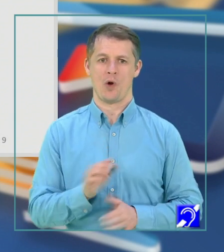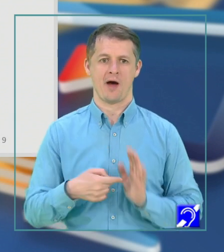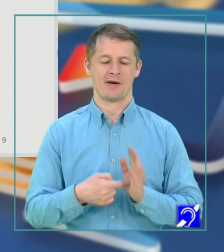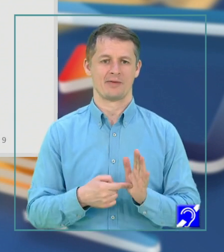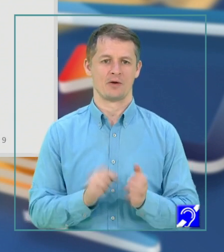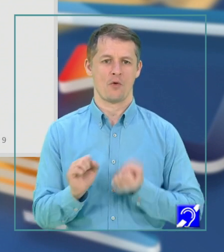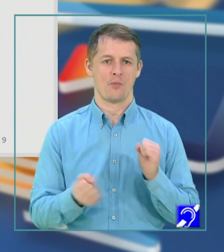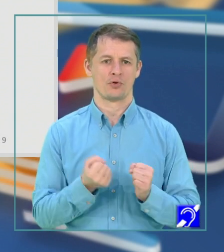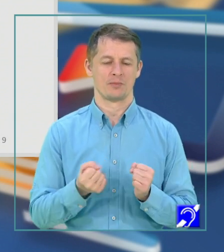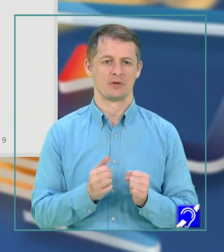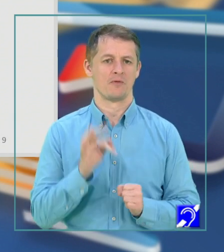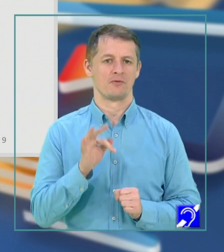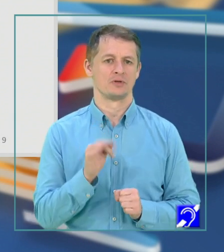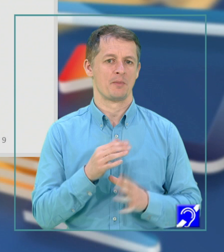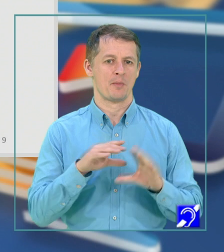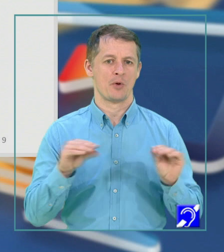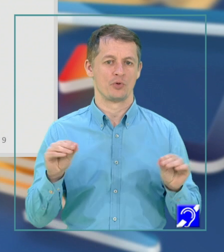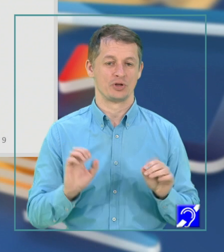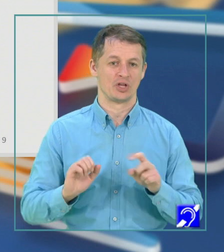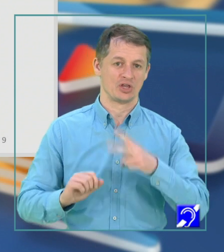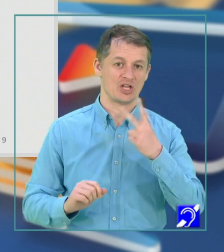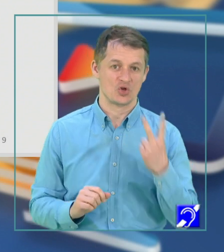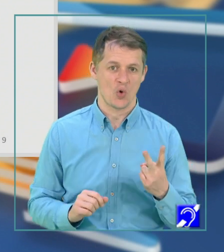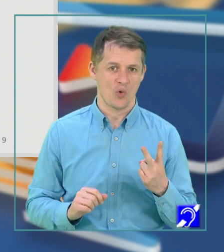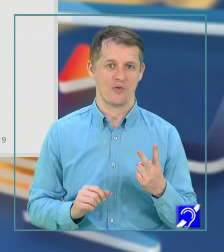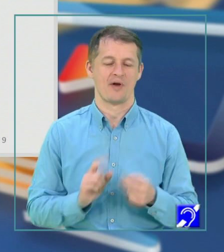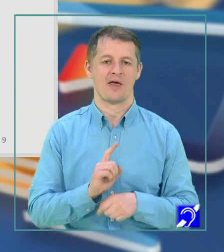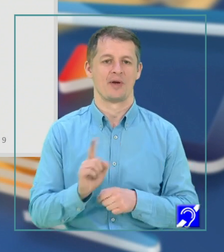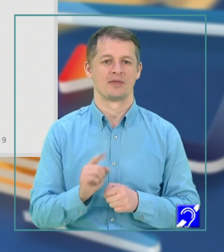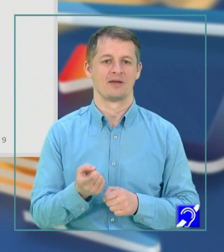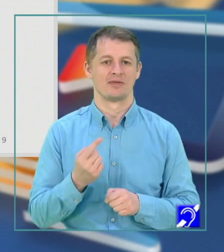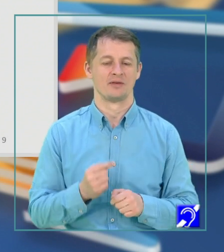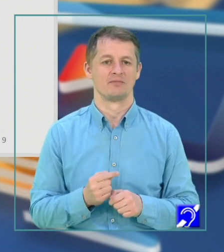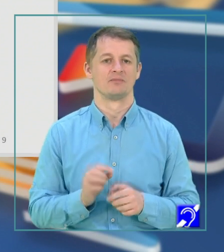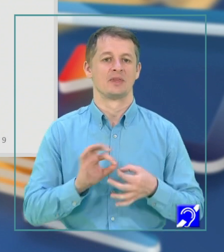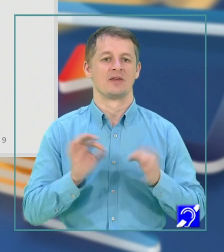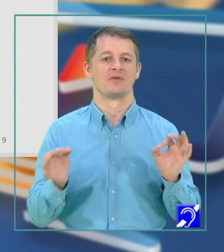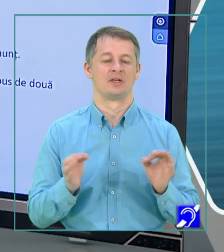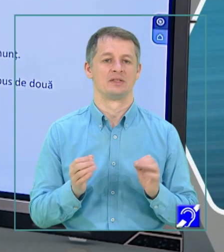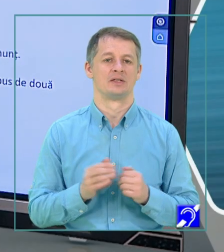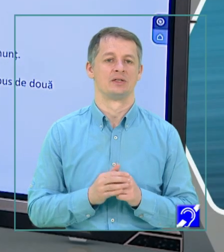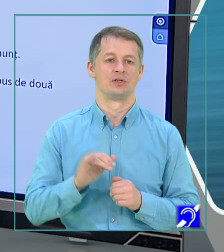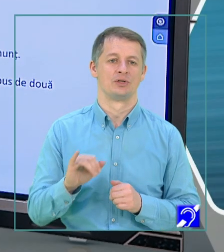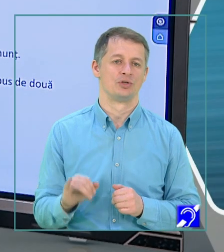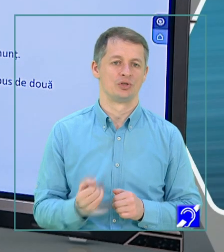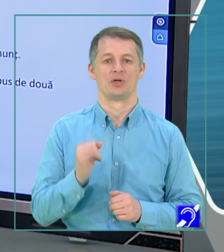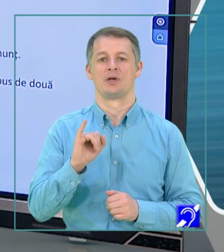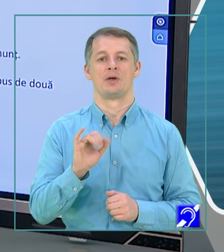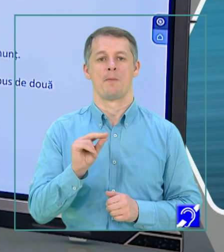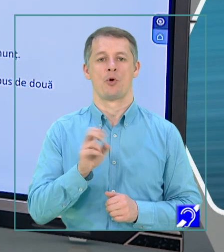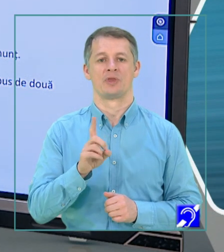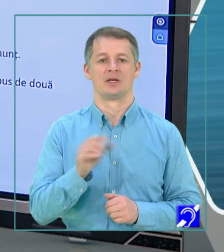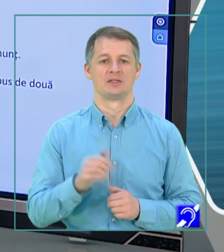arată comportamentul funcției pe mai mult de două elemente. Din definiție și din ipoteză, pe de altă parte, de vreme